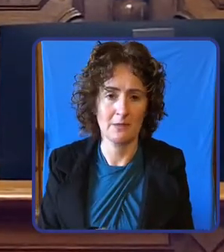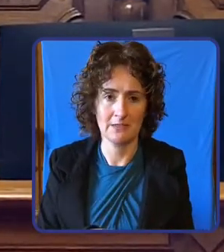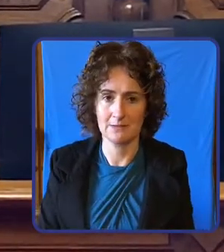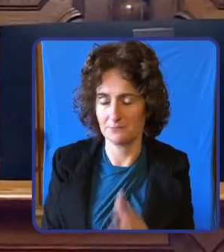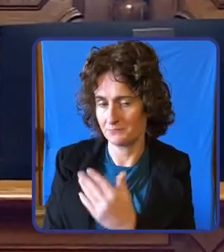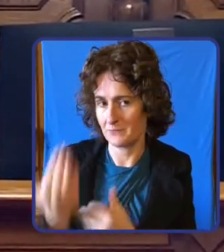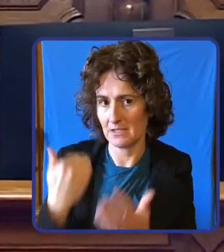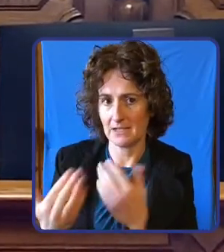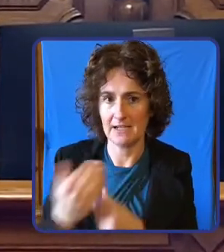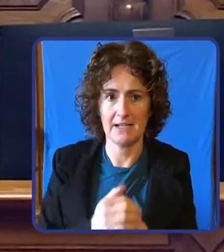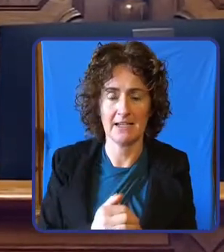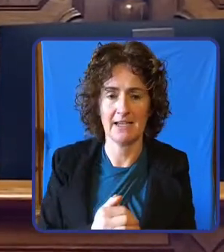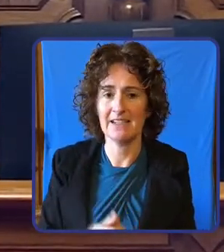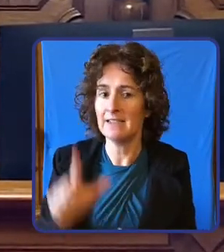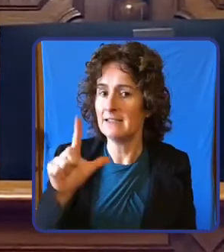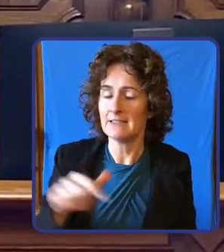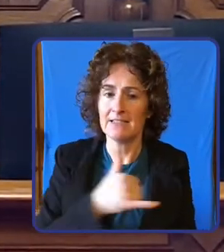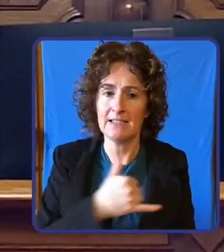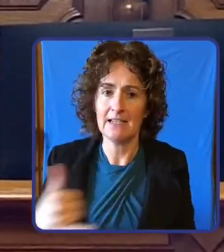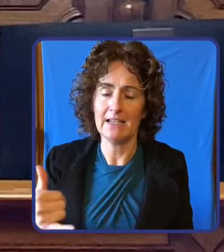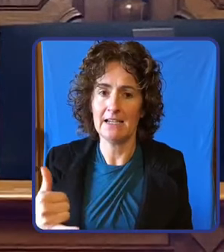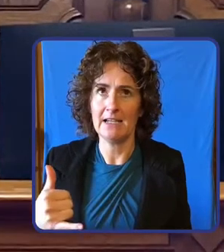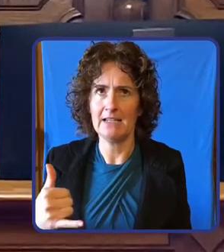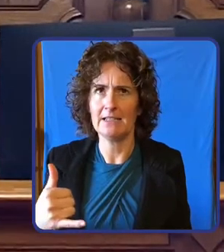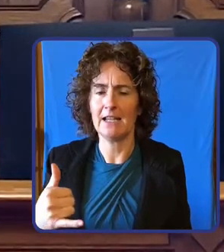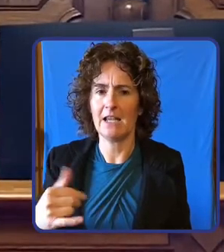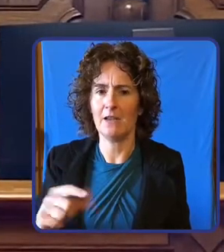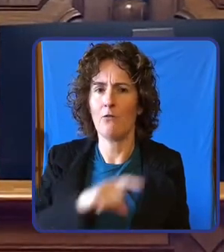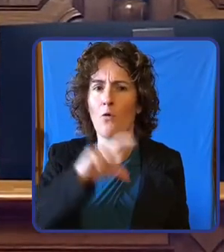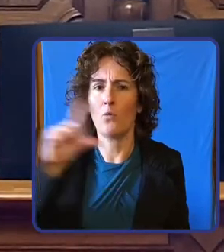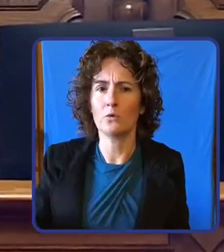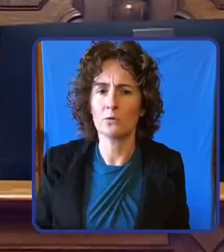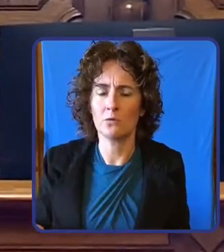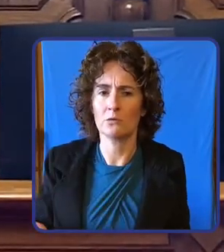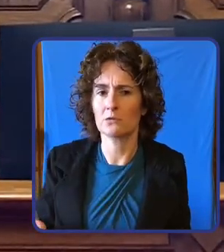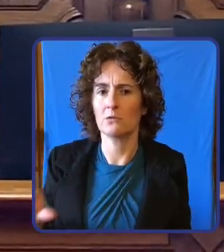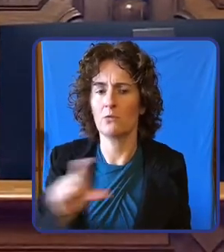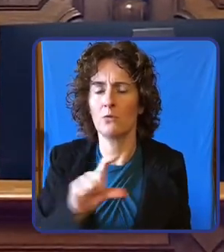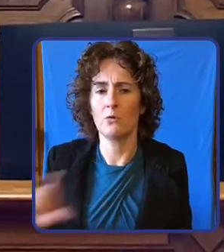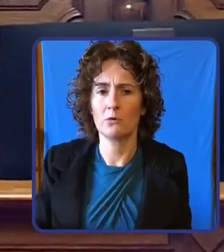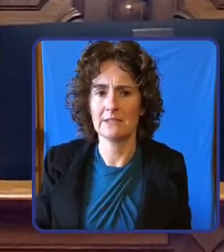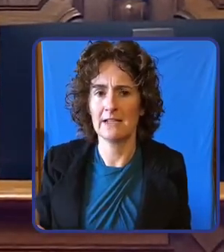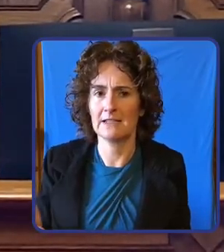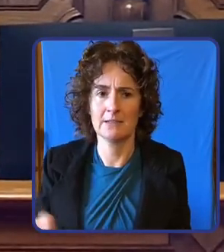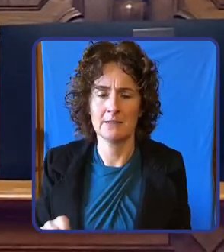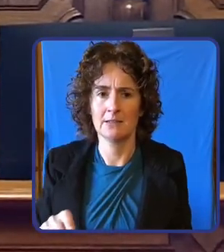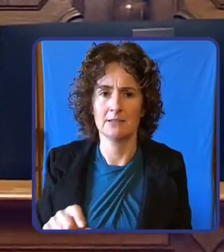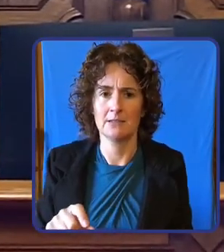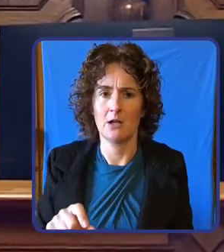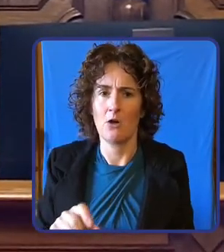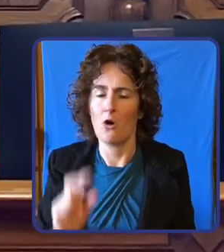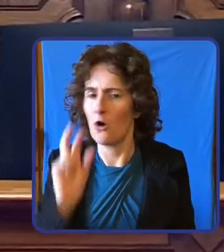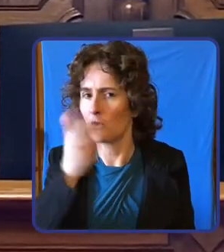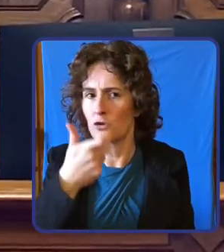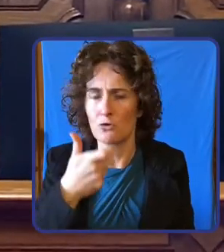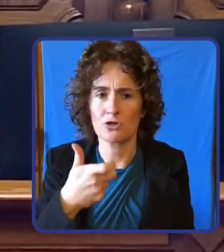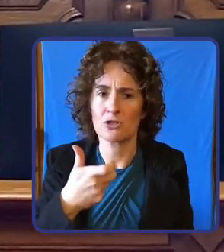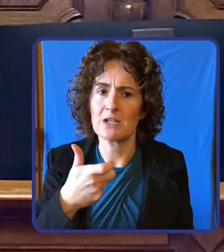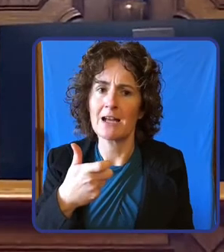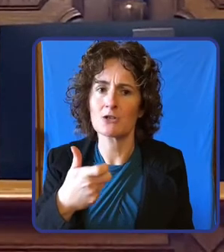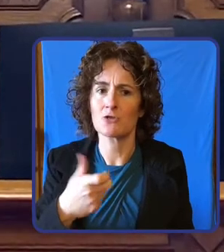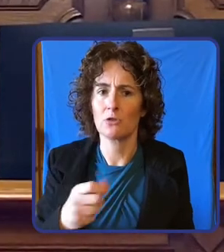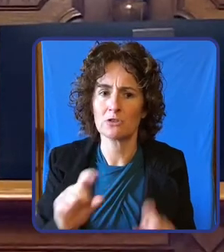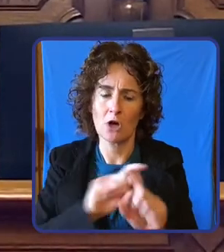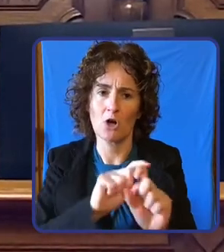el. Hogy két év alatt elrozsdásodott a milliárdos úszoda beruházás, mert Lázár barátai készítették. Hogy lehullanak a 30